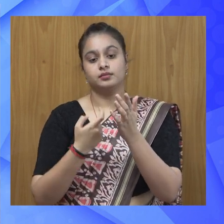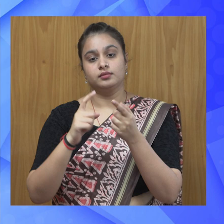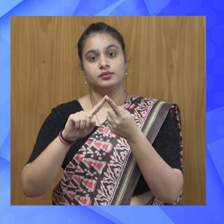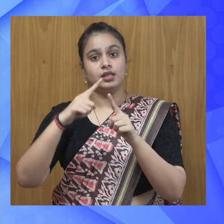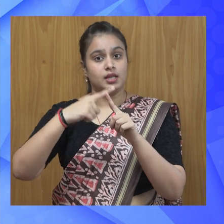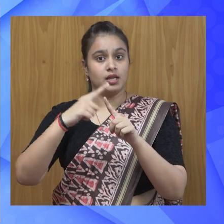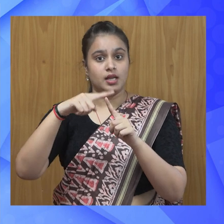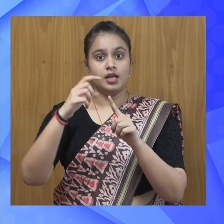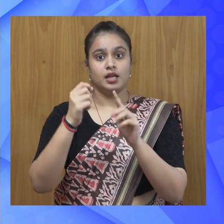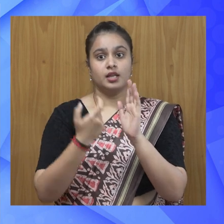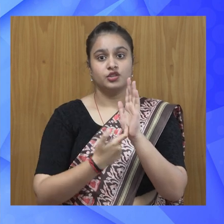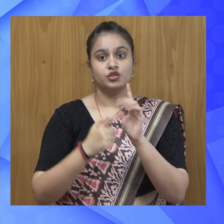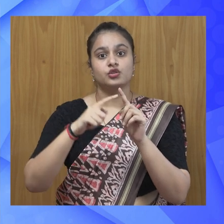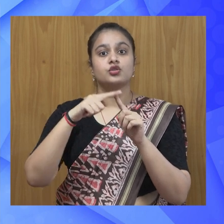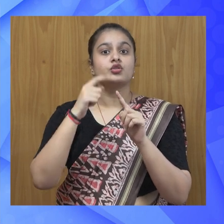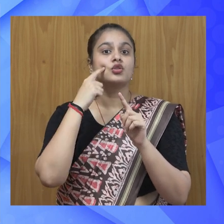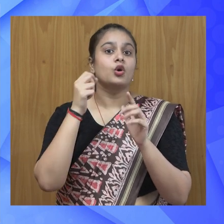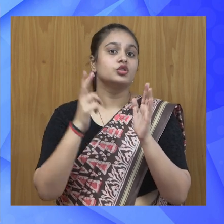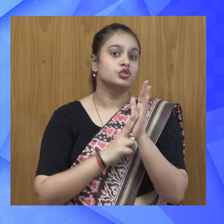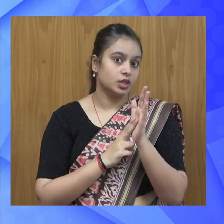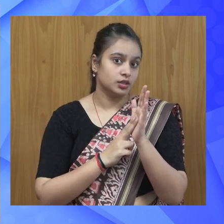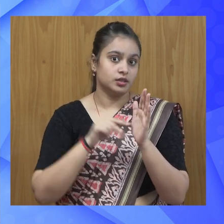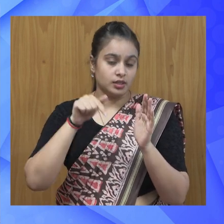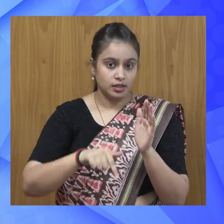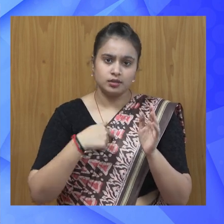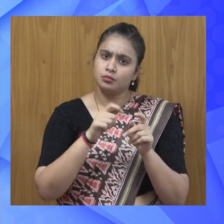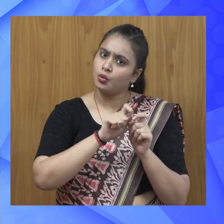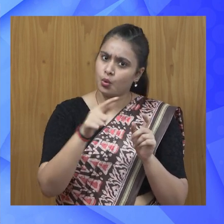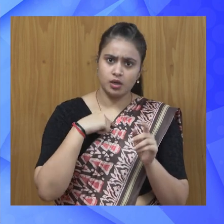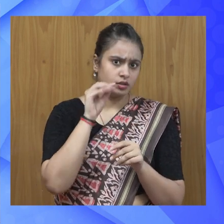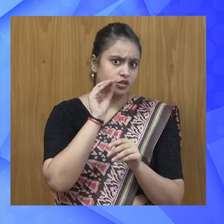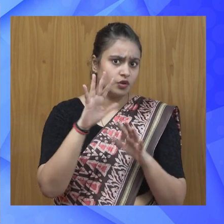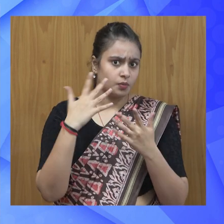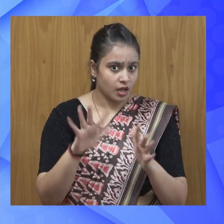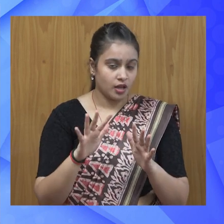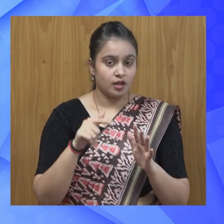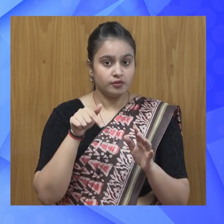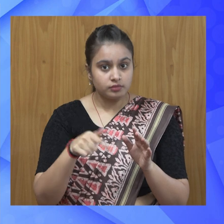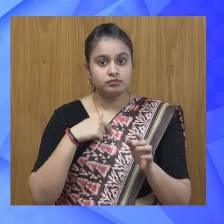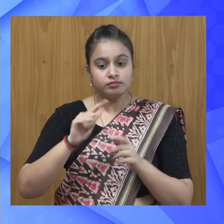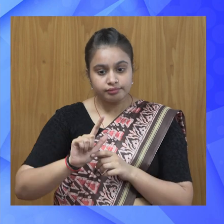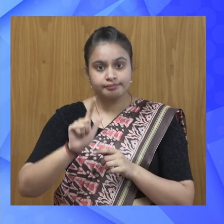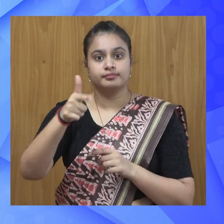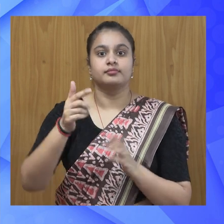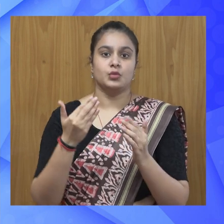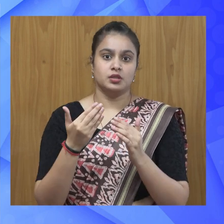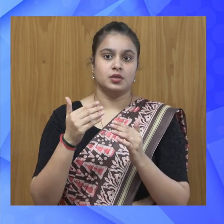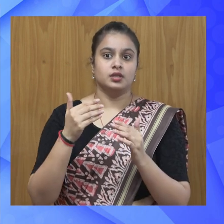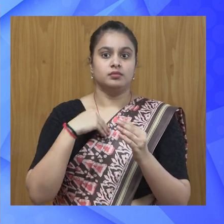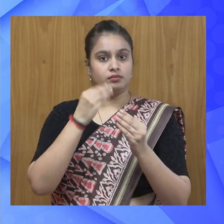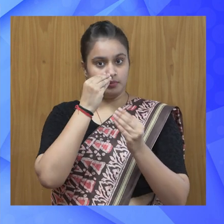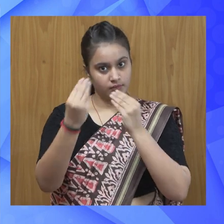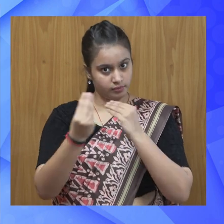earlier, मैंने जो भी बताया, cyber bullying बताई, cyber grooming बताई, it can lead you to cyber extortion. Right? जहाँ पे आप बुली